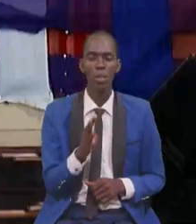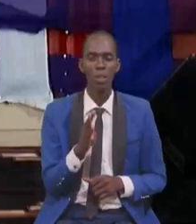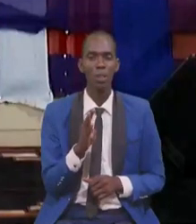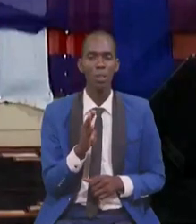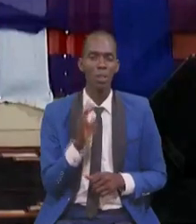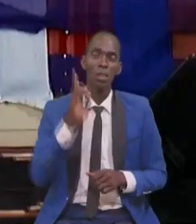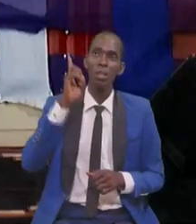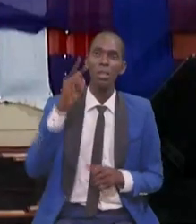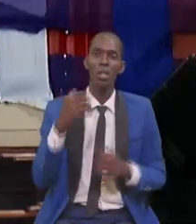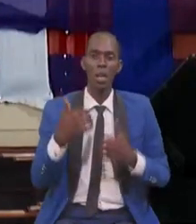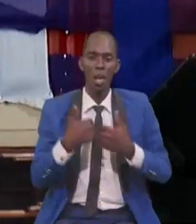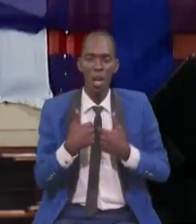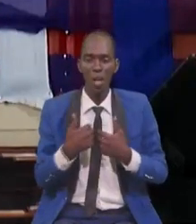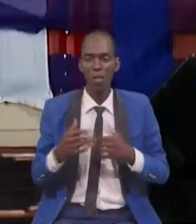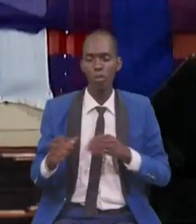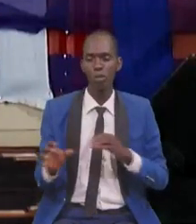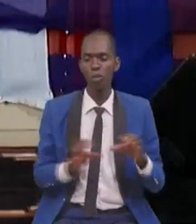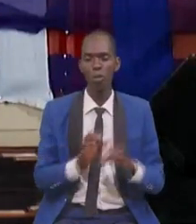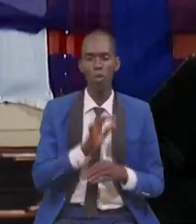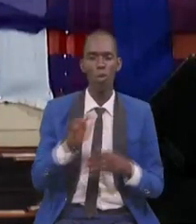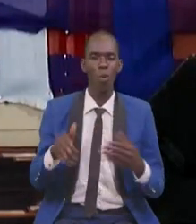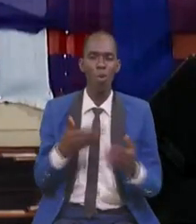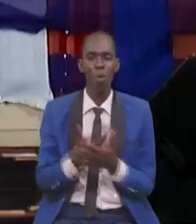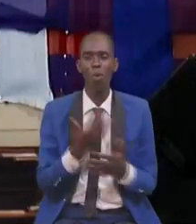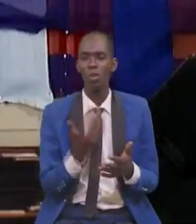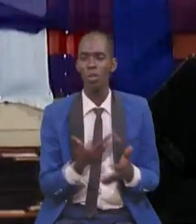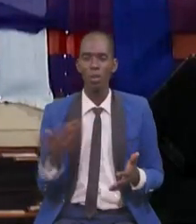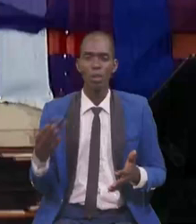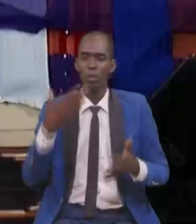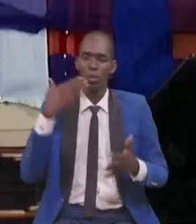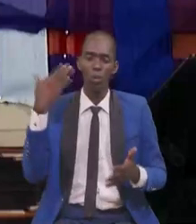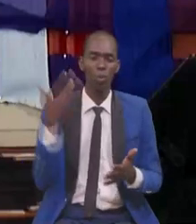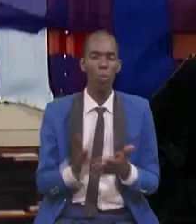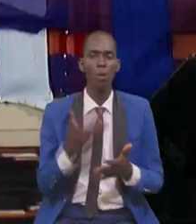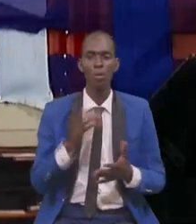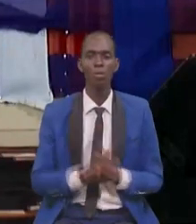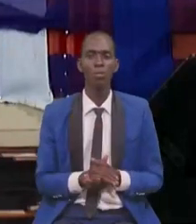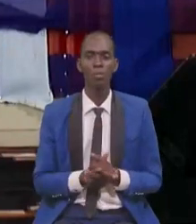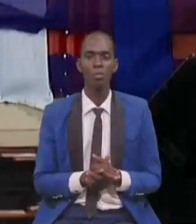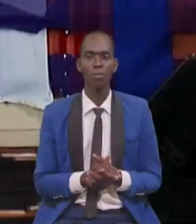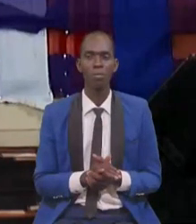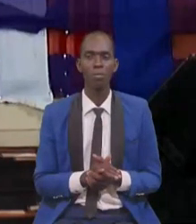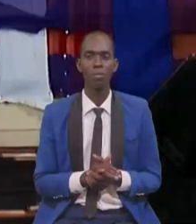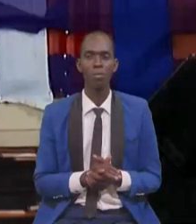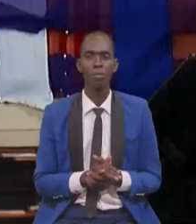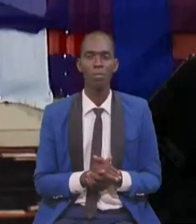fait tout à merveille. Il a fait tout à merveille.